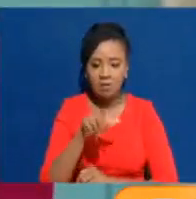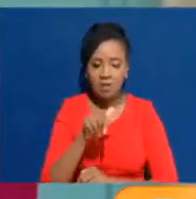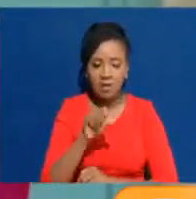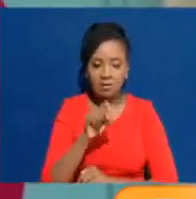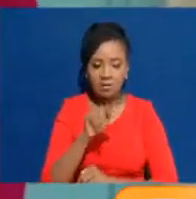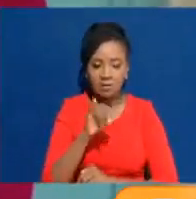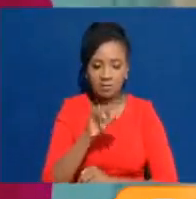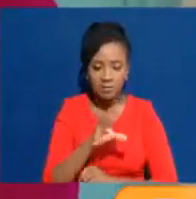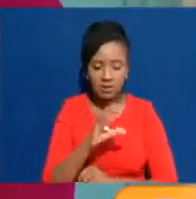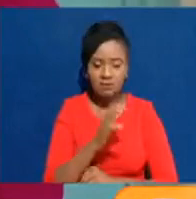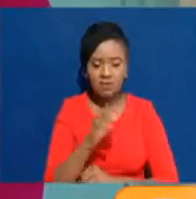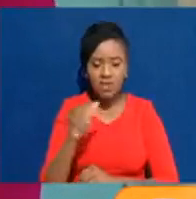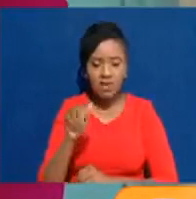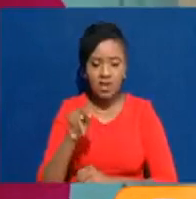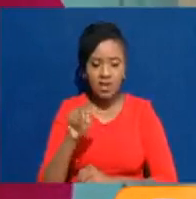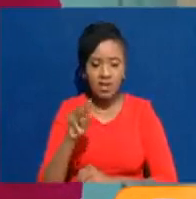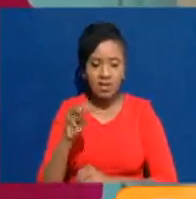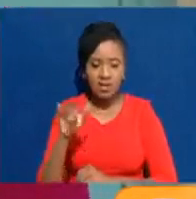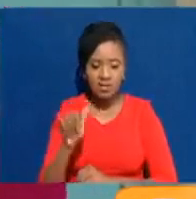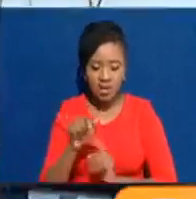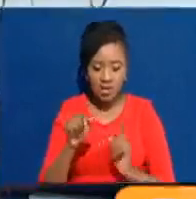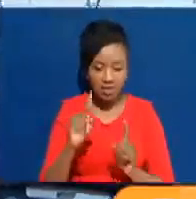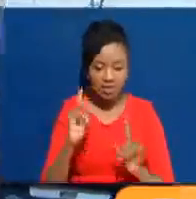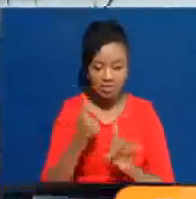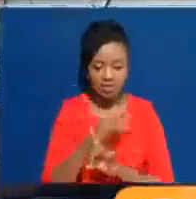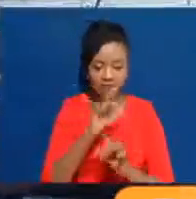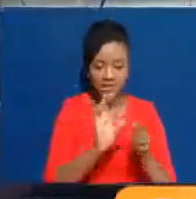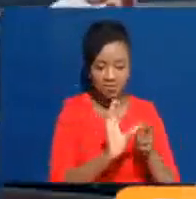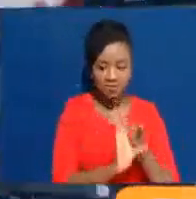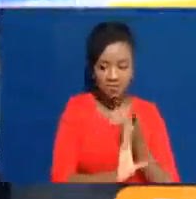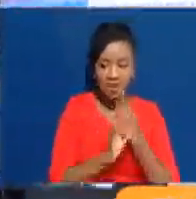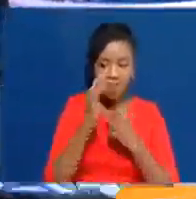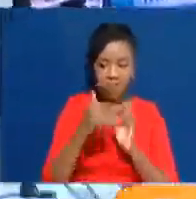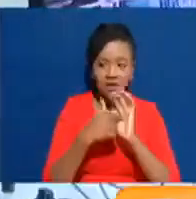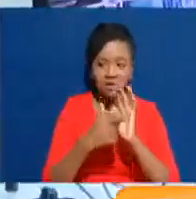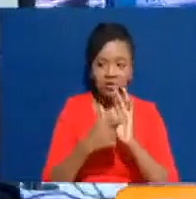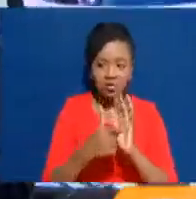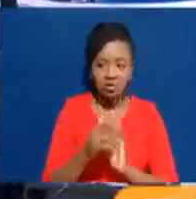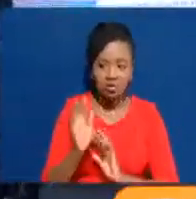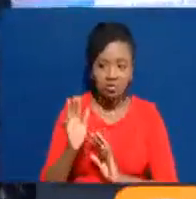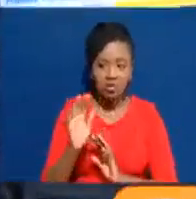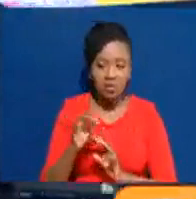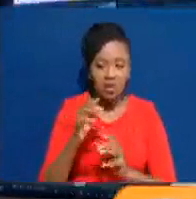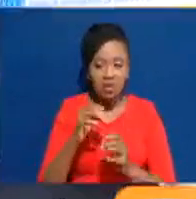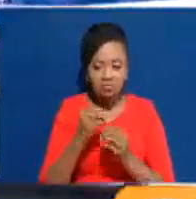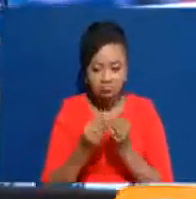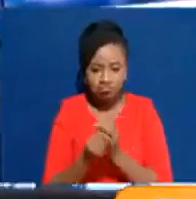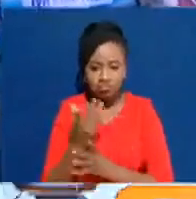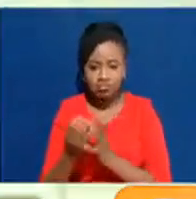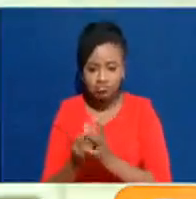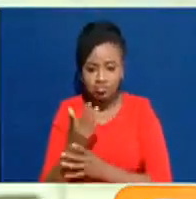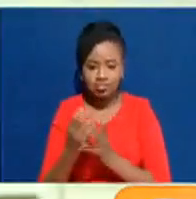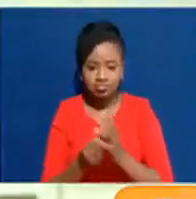na anemia selimundu, anemia hii hutokea wakati seli za shina za uboho zinashindwa kutoa seli za kutosha za